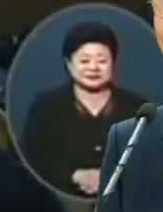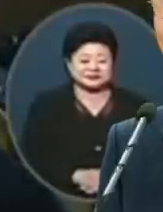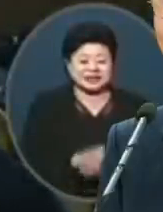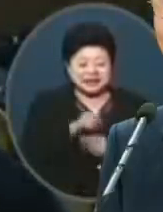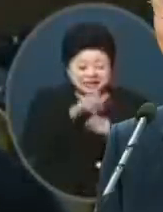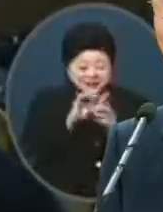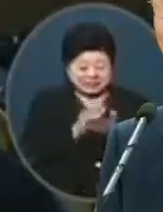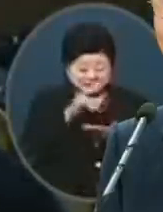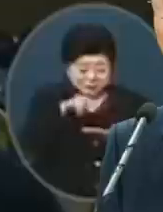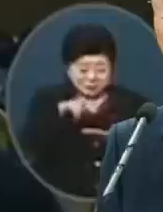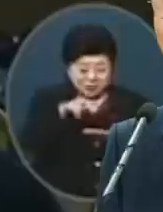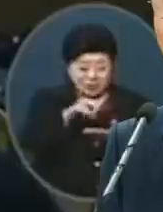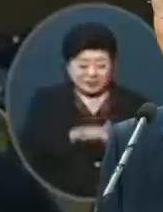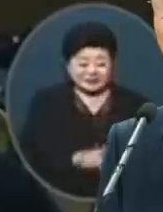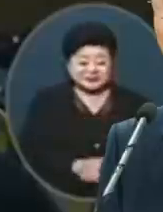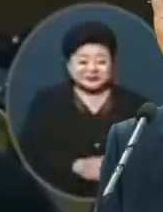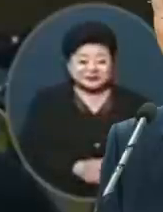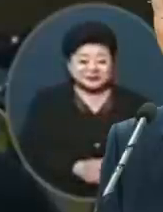성경에는